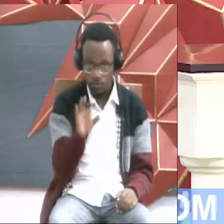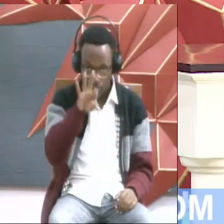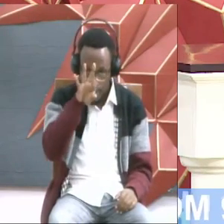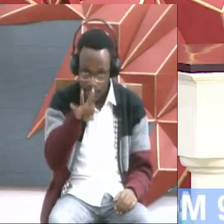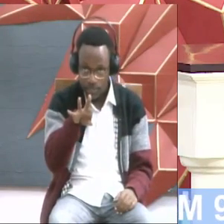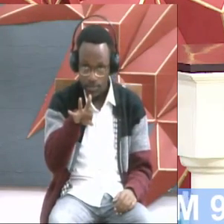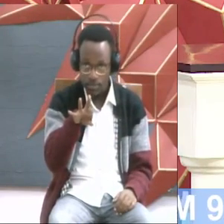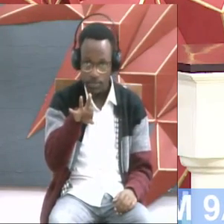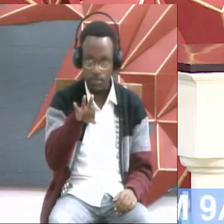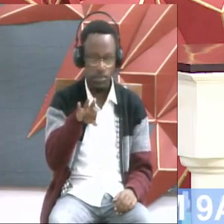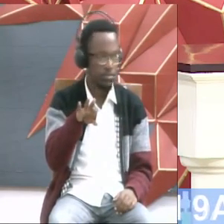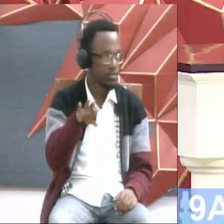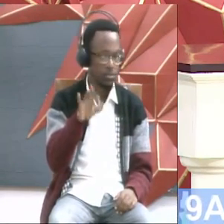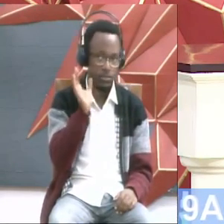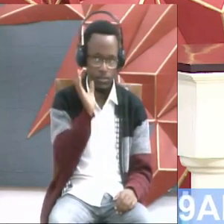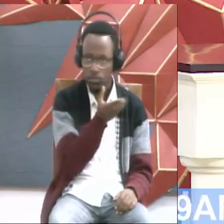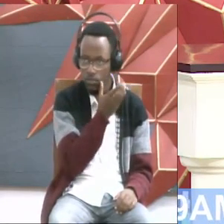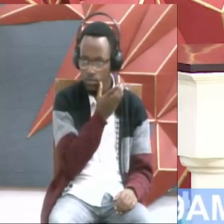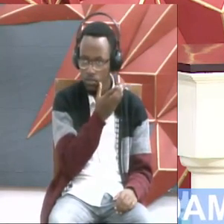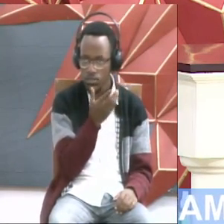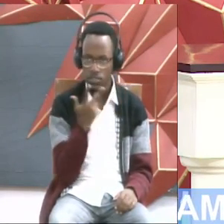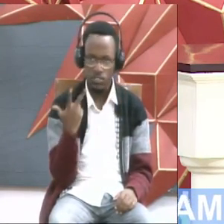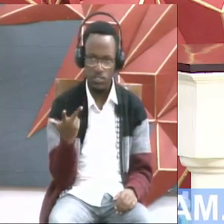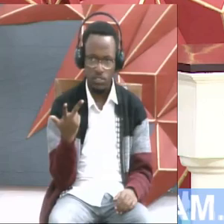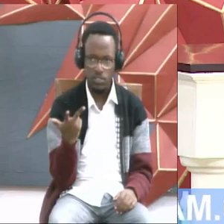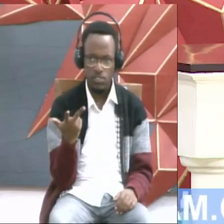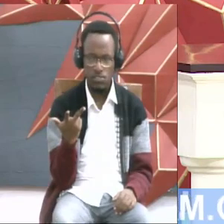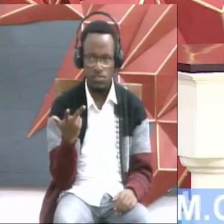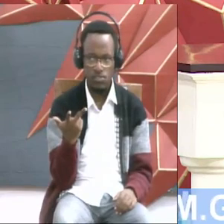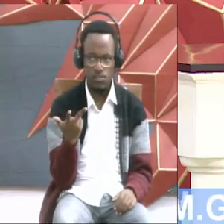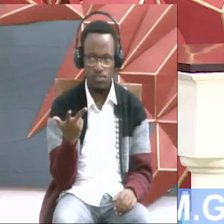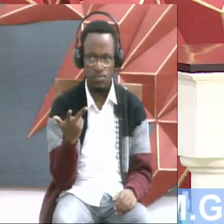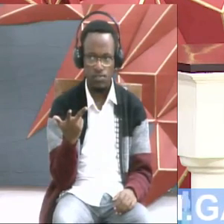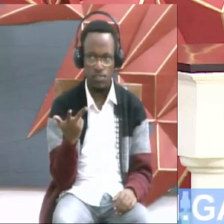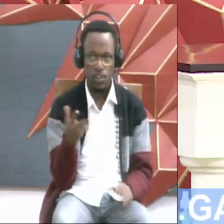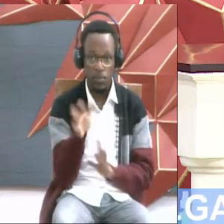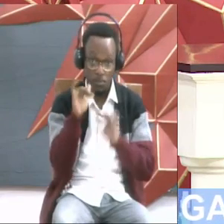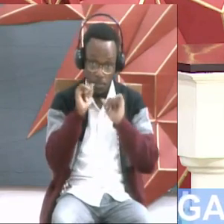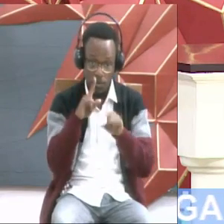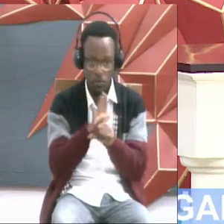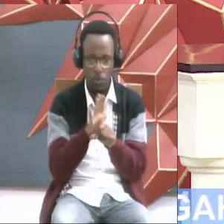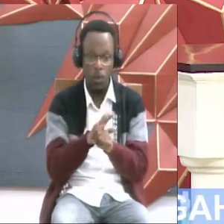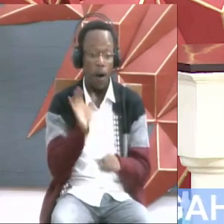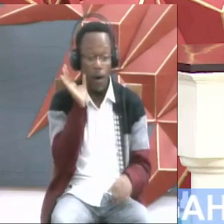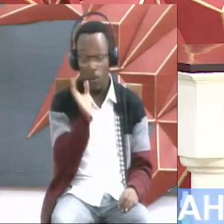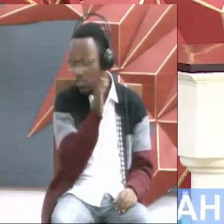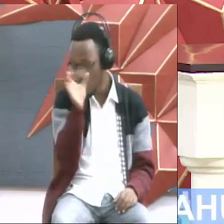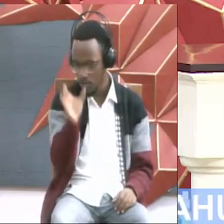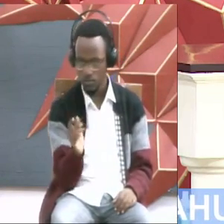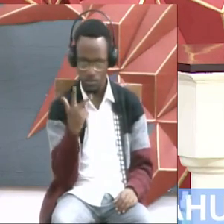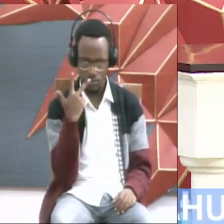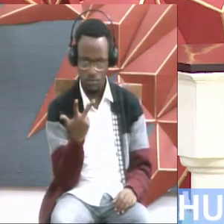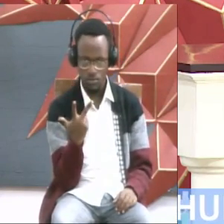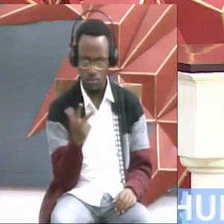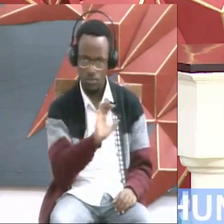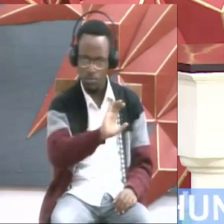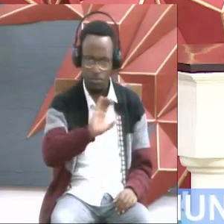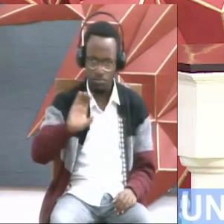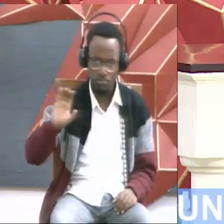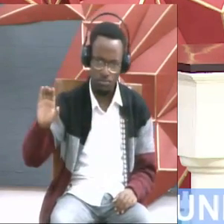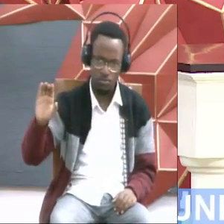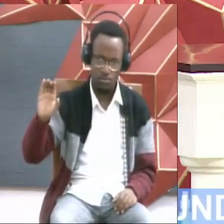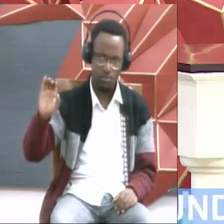chapitre 3 oh imana ibaheza gire cyane abakorosayi cha gatatu umurongo